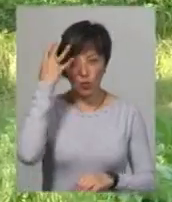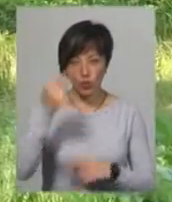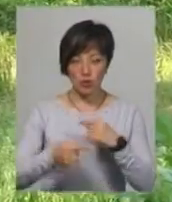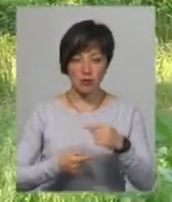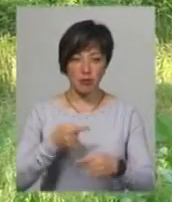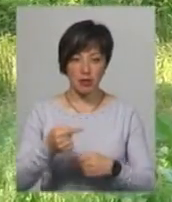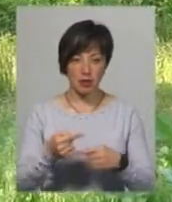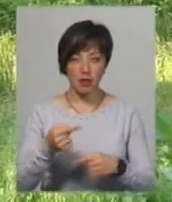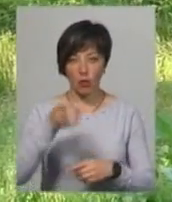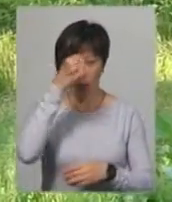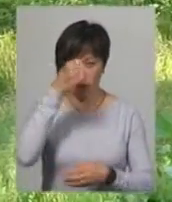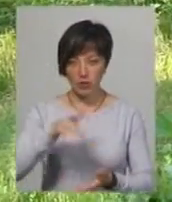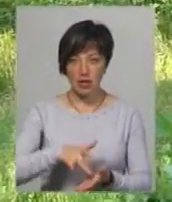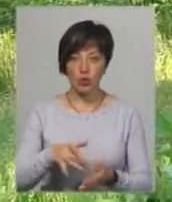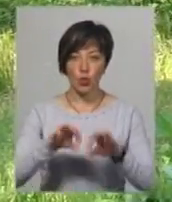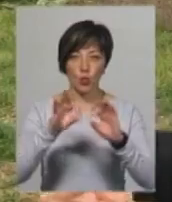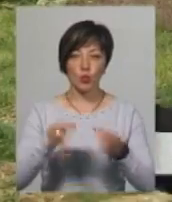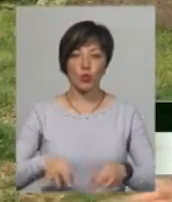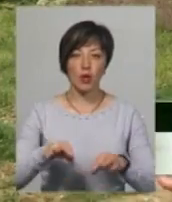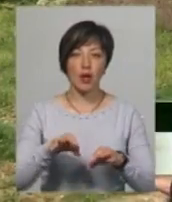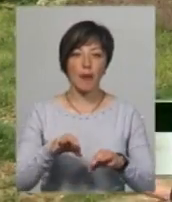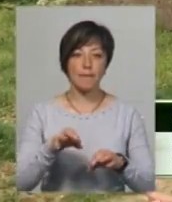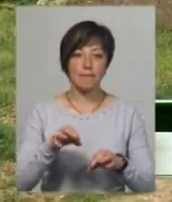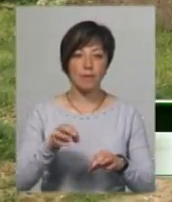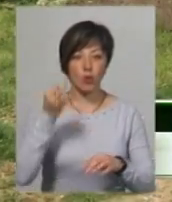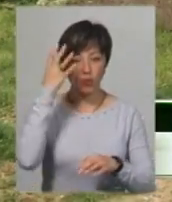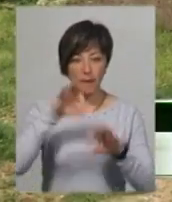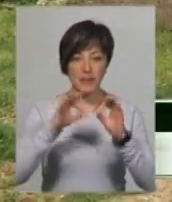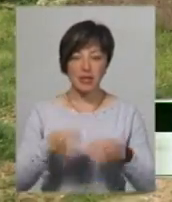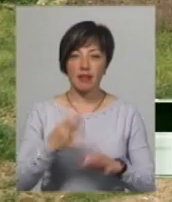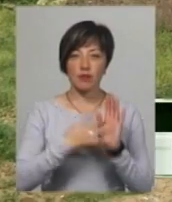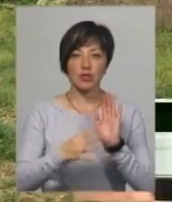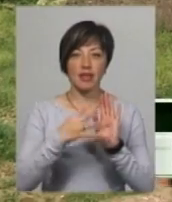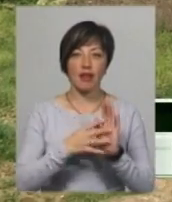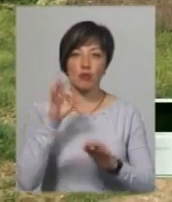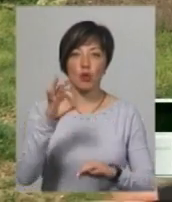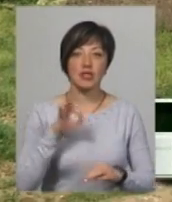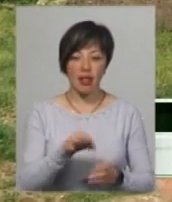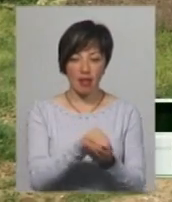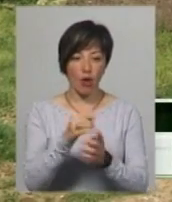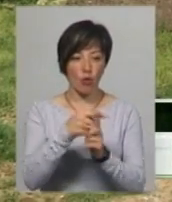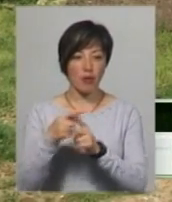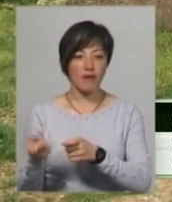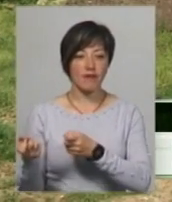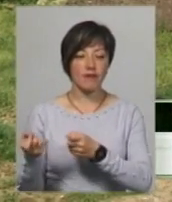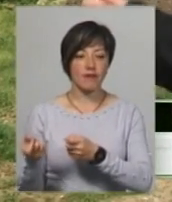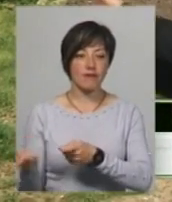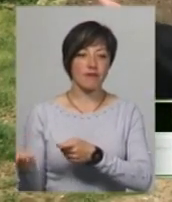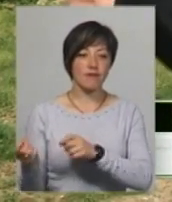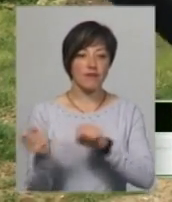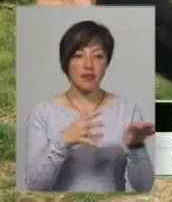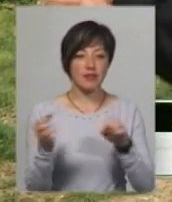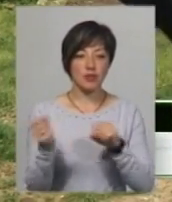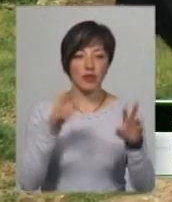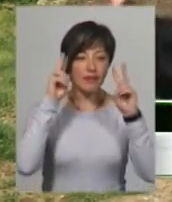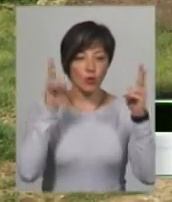науково-методичного центру культури і мистецтв Сергій Шпаковський. 99% надгробків вивезено в невідомому напрямку, але те, що ми